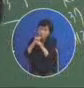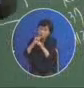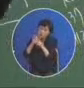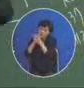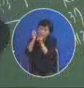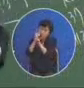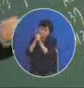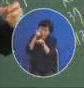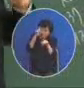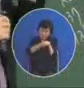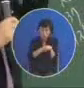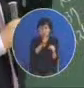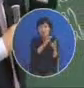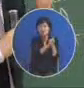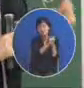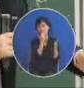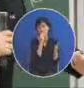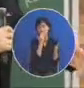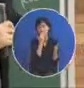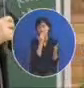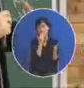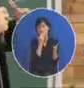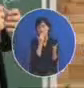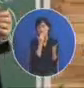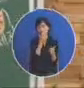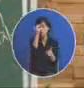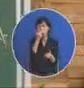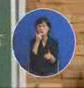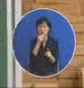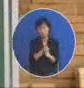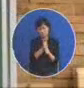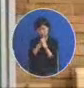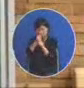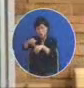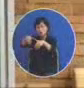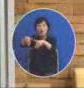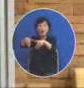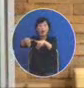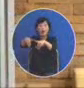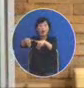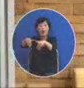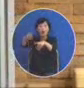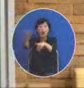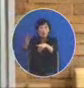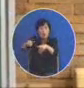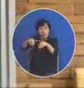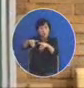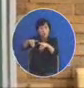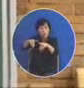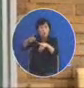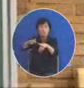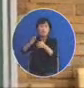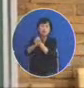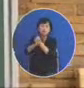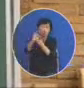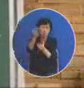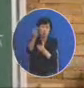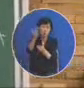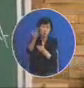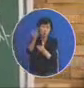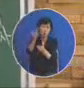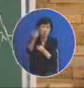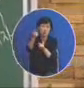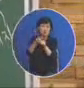yourself without anyone else knowing. 노예로 있는데 기도가 되죠. He was a slave, but he was able to pray. 그때부터는